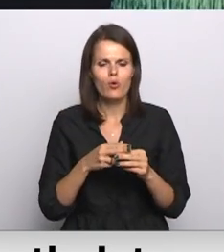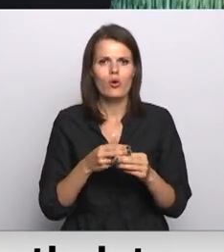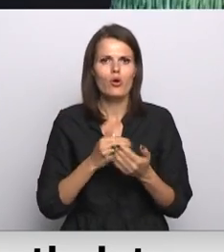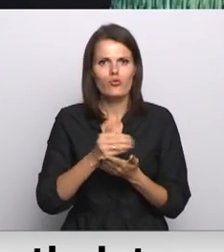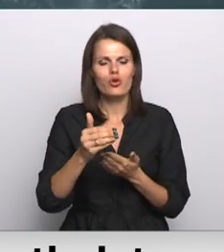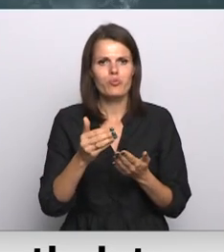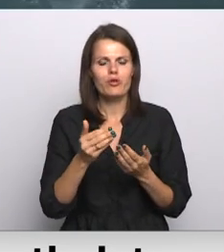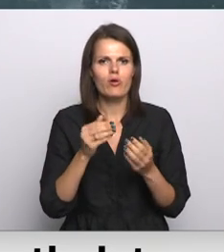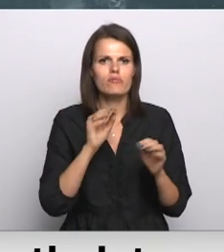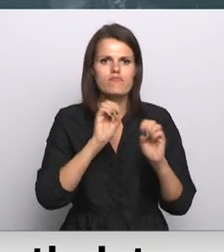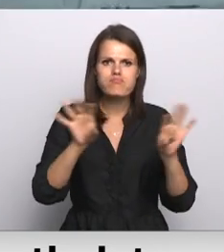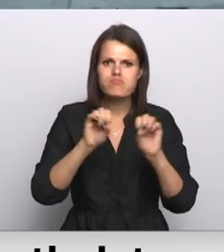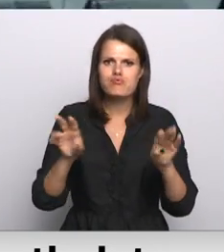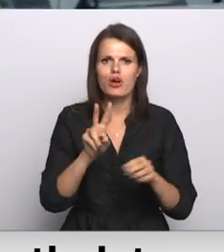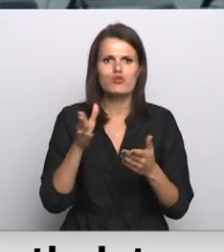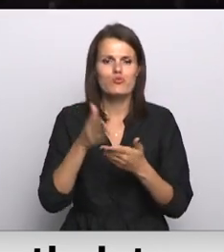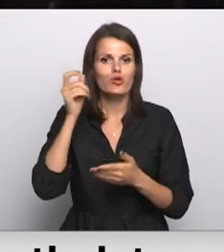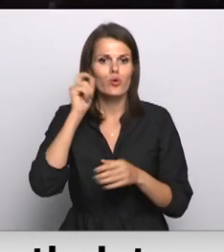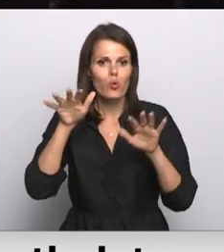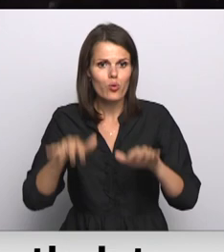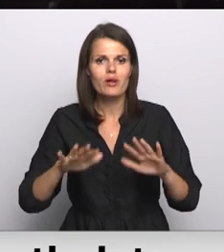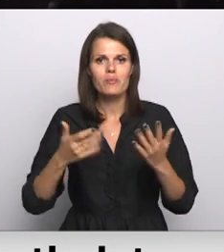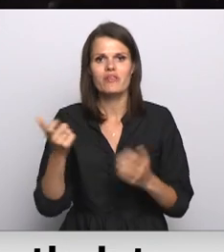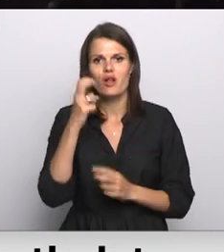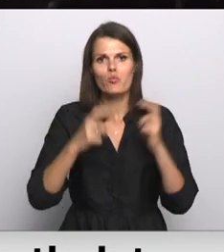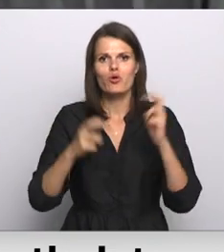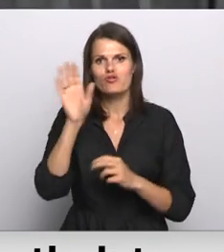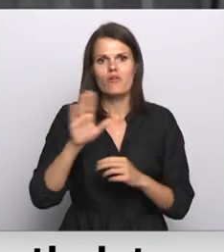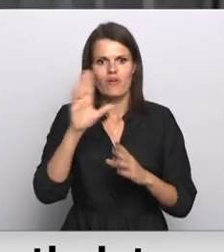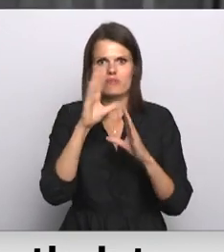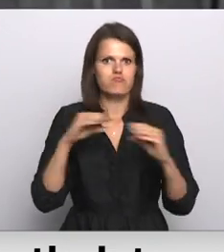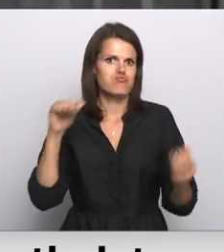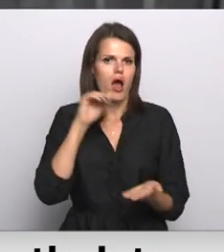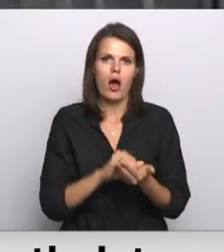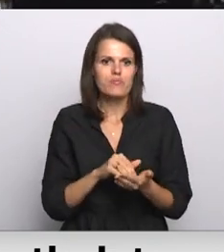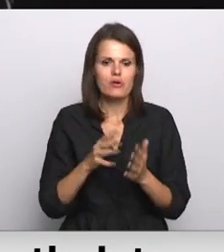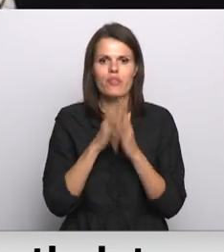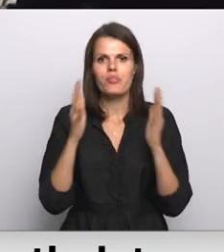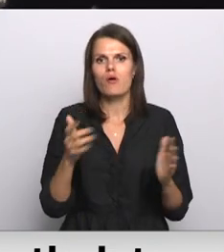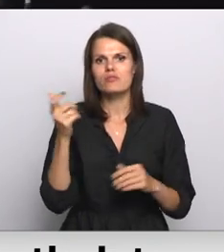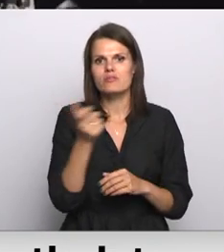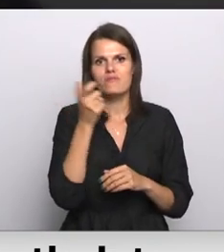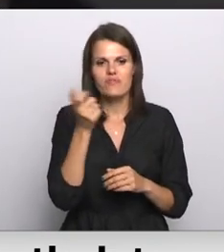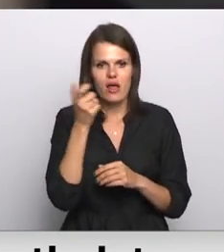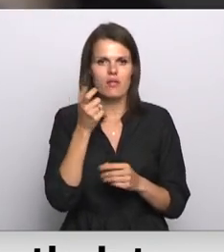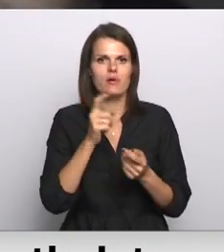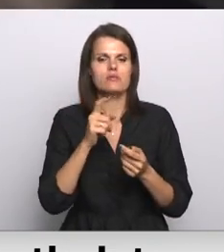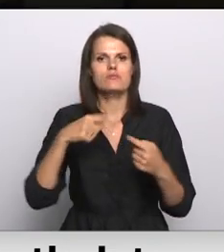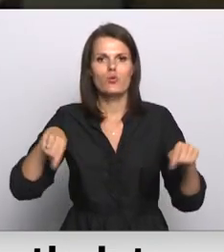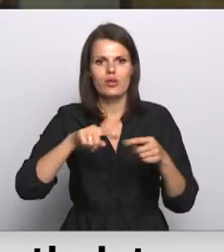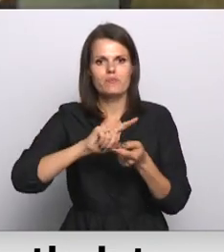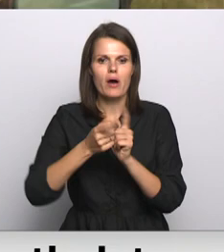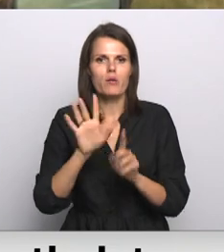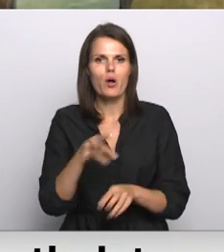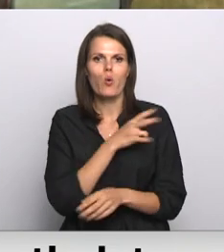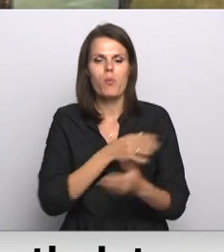notikumiem valsti un cilvēkiem. Tomēr filmu ražošana valstī ir praktiski apstājusies. Daudzas filmu studijas pārvērstas par